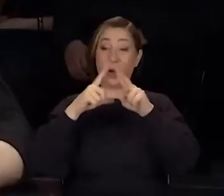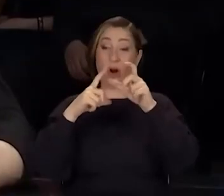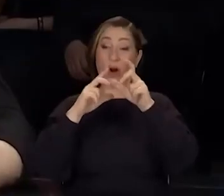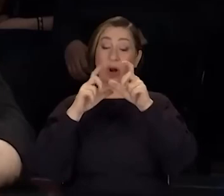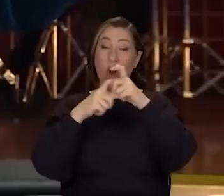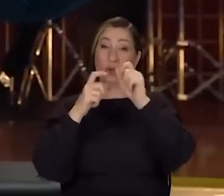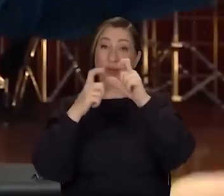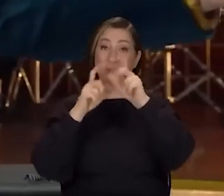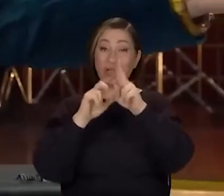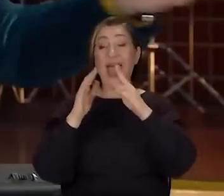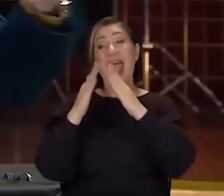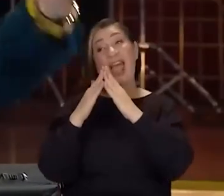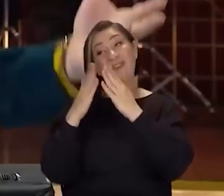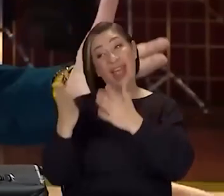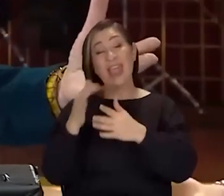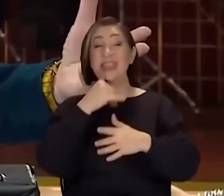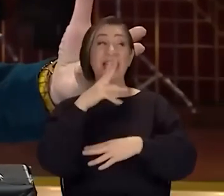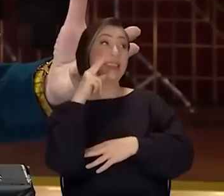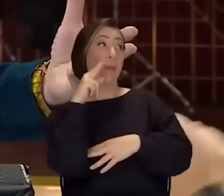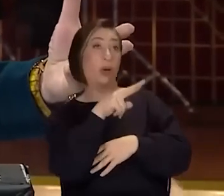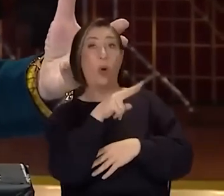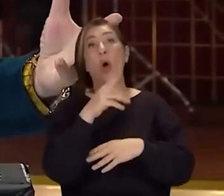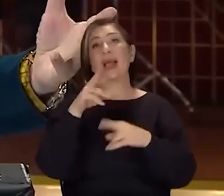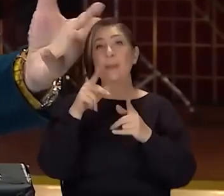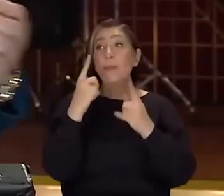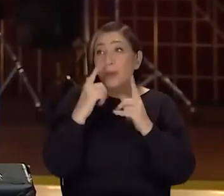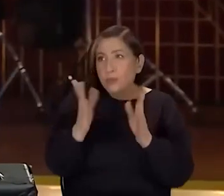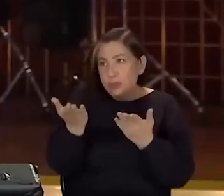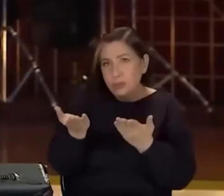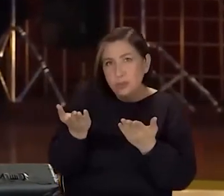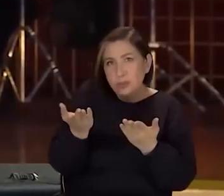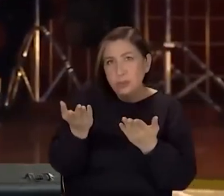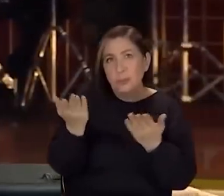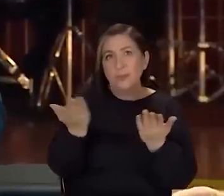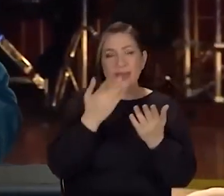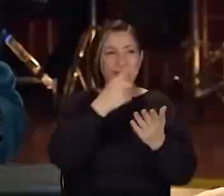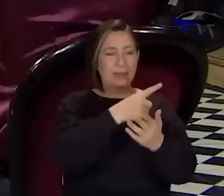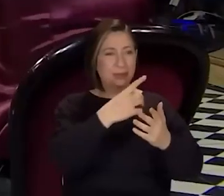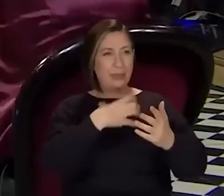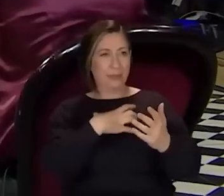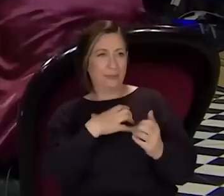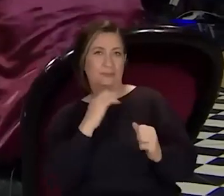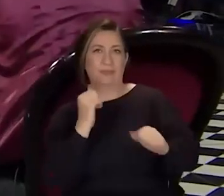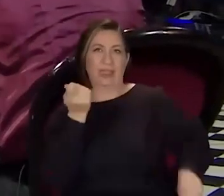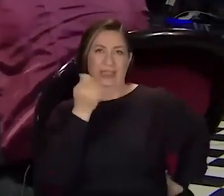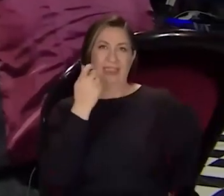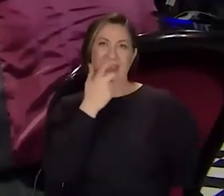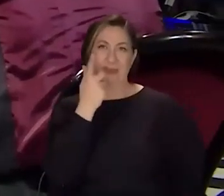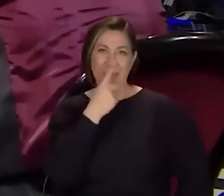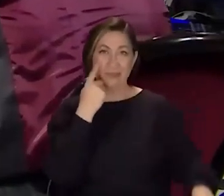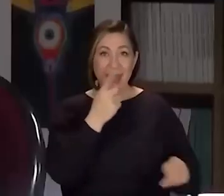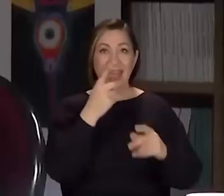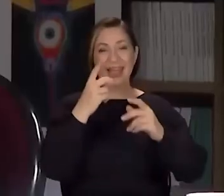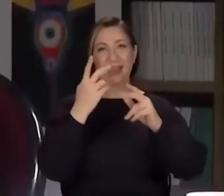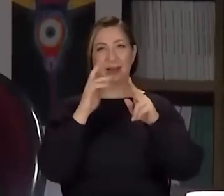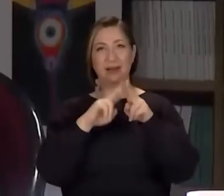evde. Can Gox denize bakıyor. Bakmıyorsun aslında. Yani bak, mesela sen performanslarda filan da bak. Yani o başta